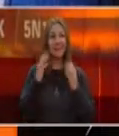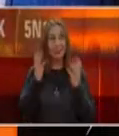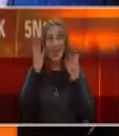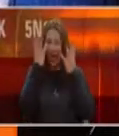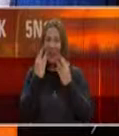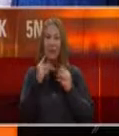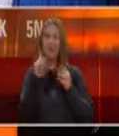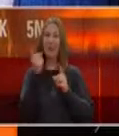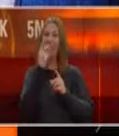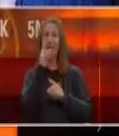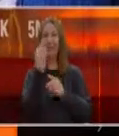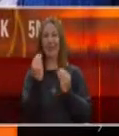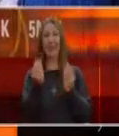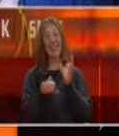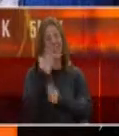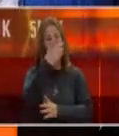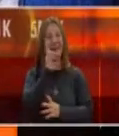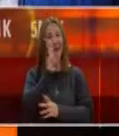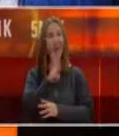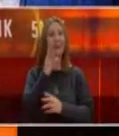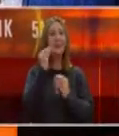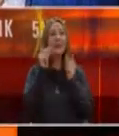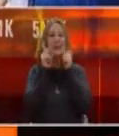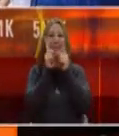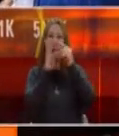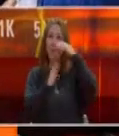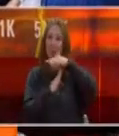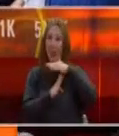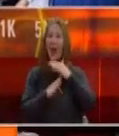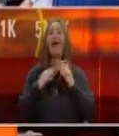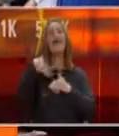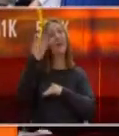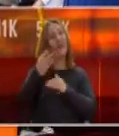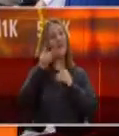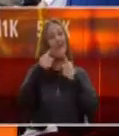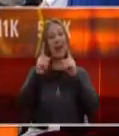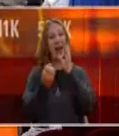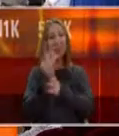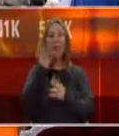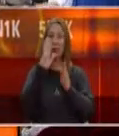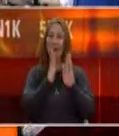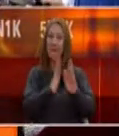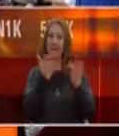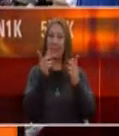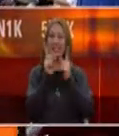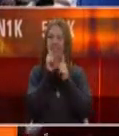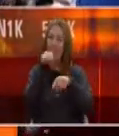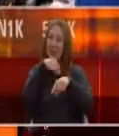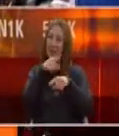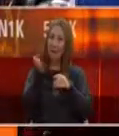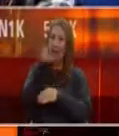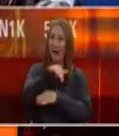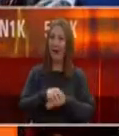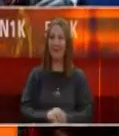Onu görüyoruz sonuçları yani. Peki çok kısa bir ara verelim Fark Yaratanlara. Fark Yaratanlara devam edeceğiz kısa bir aradan sonra. Çok